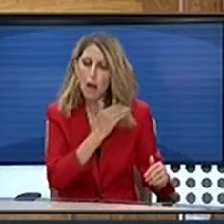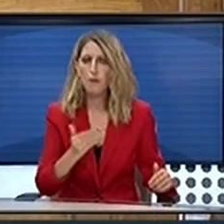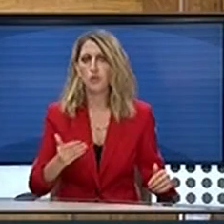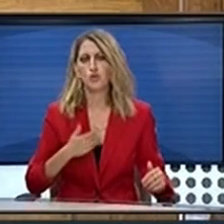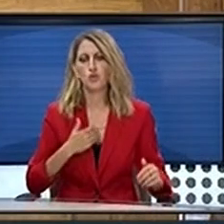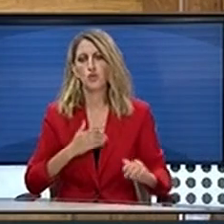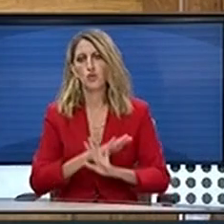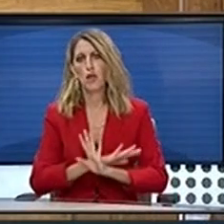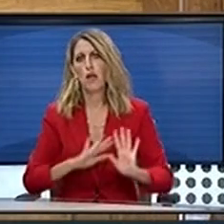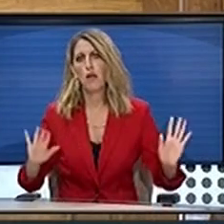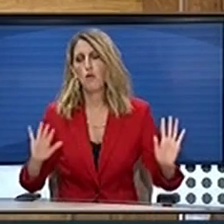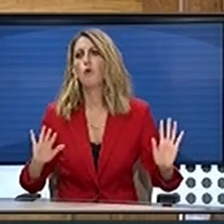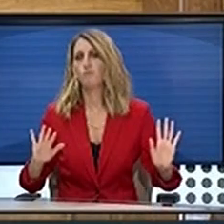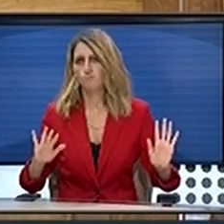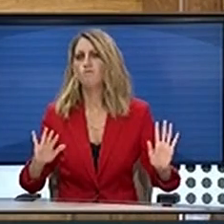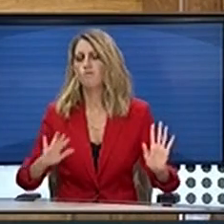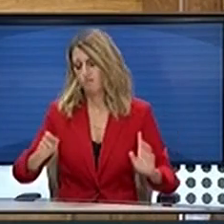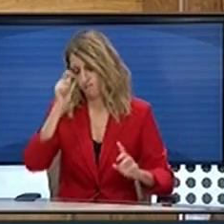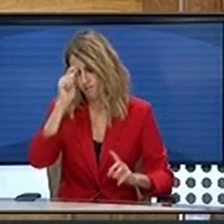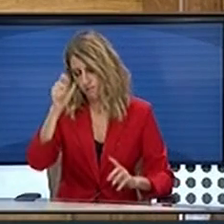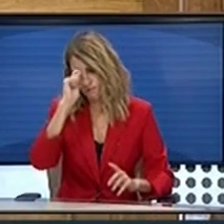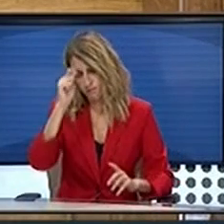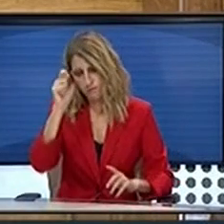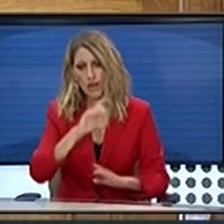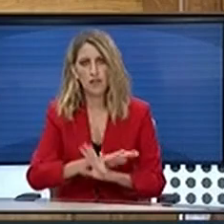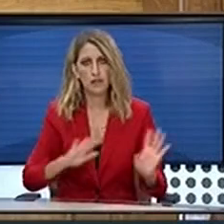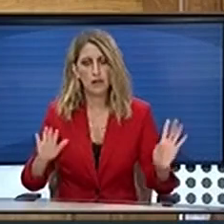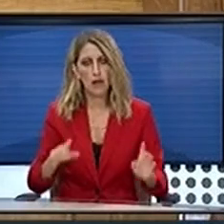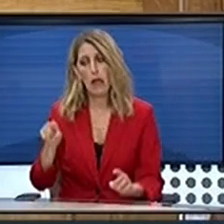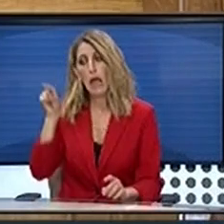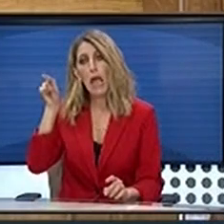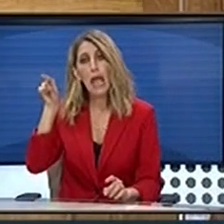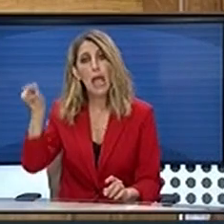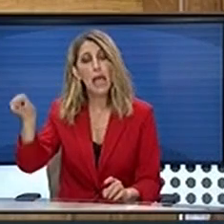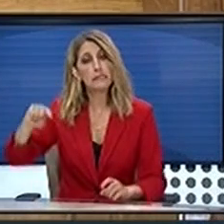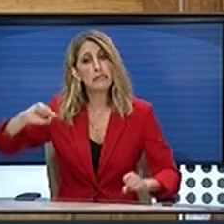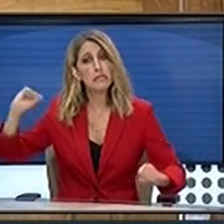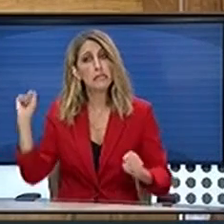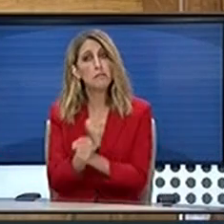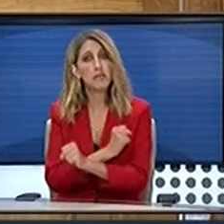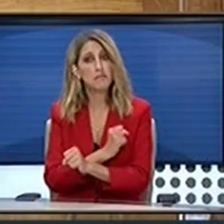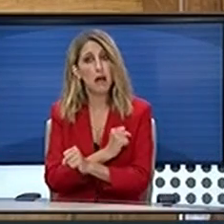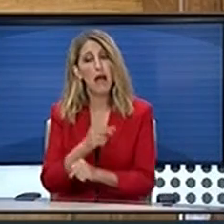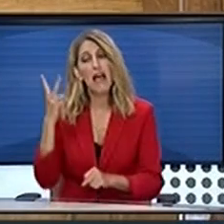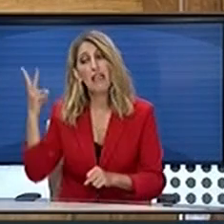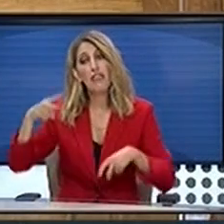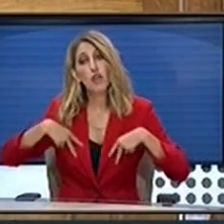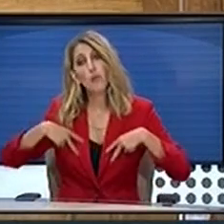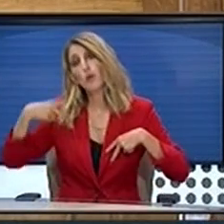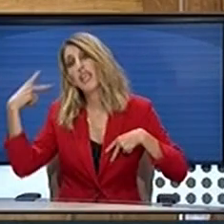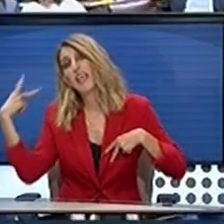εποχών και εσείς επιμένετε να σηκώνετε το δάχτυλο έχοντας δύο υπουργούς σας στο ειδικό δικαστήριο.